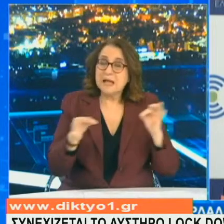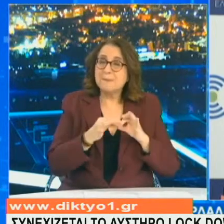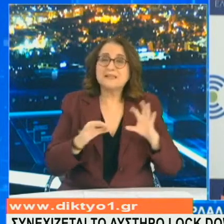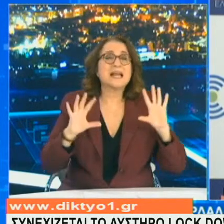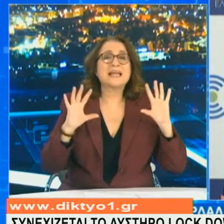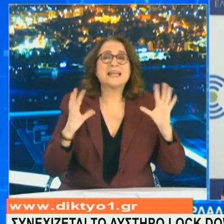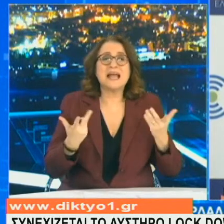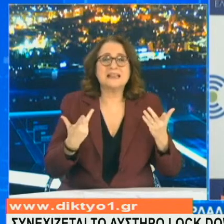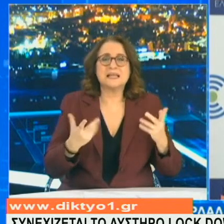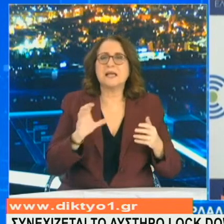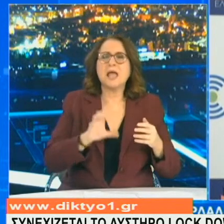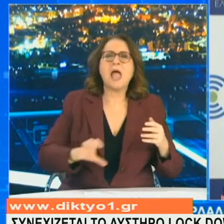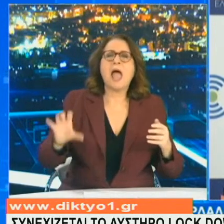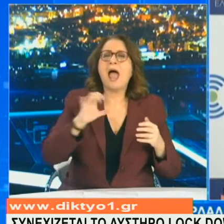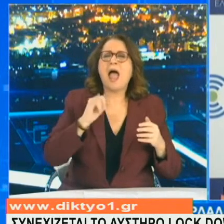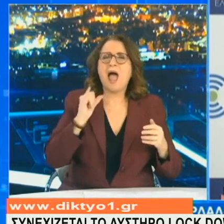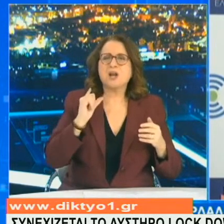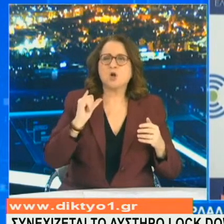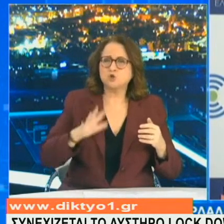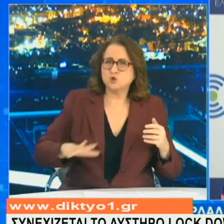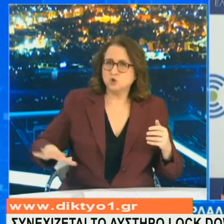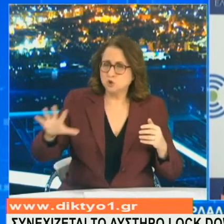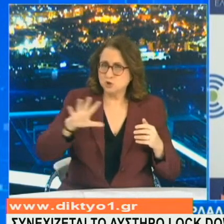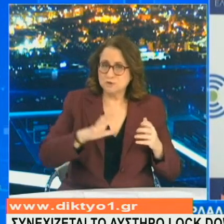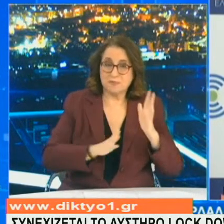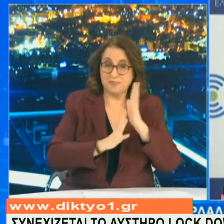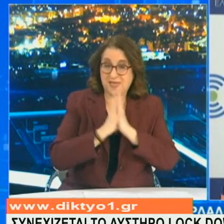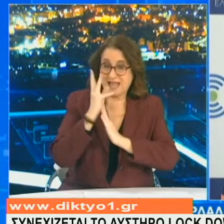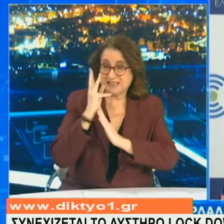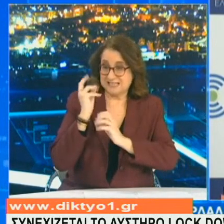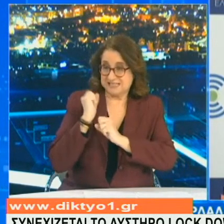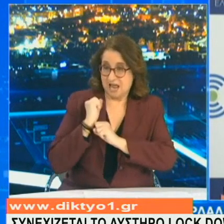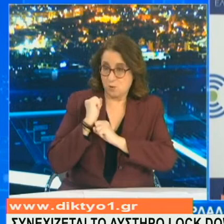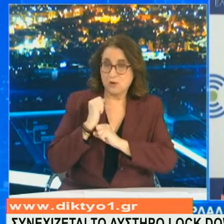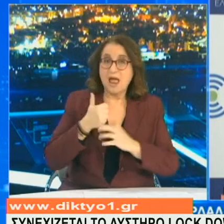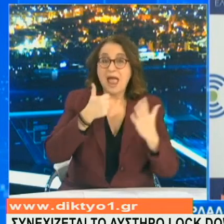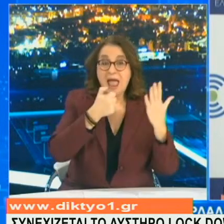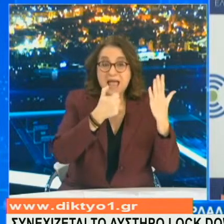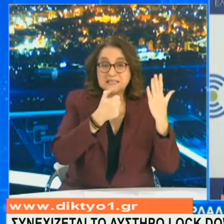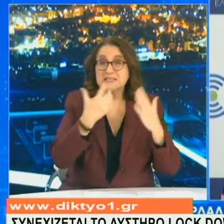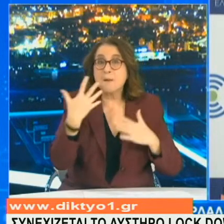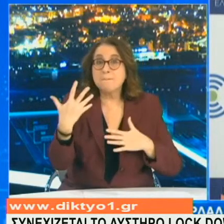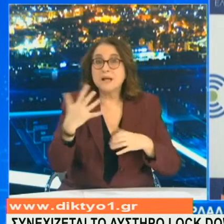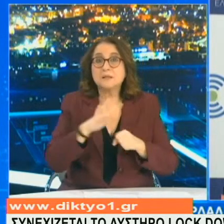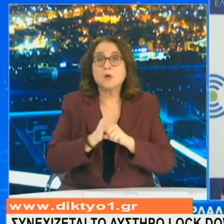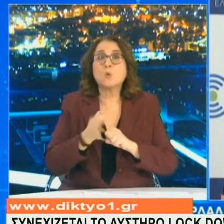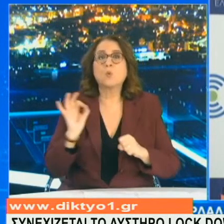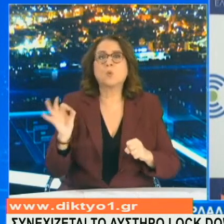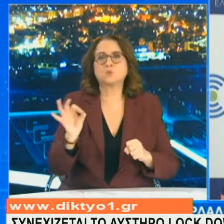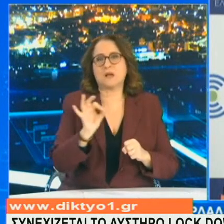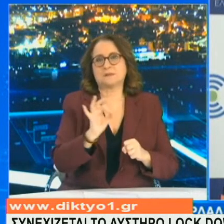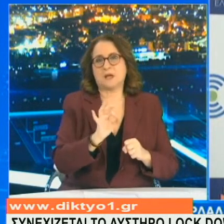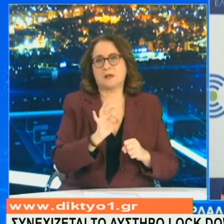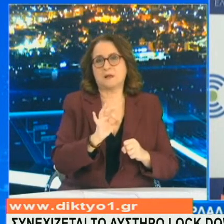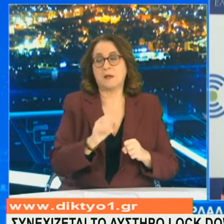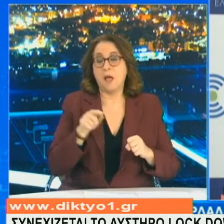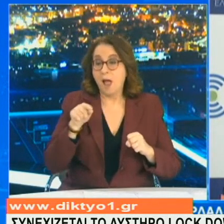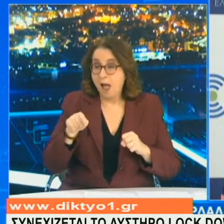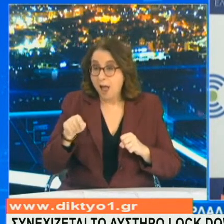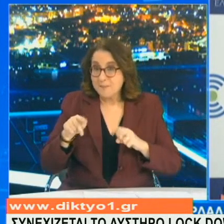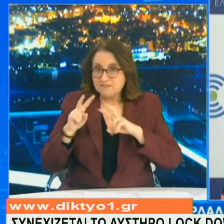την Περιφερειακή Ενότητα Αργολίδας, στις 13 Ιανουαρίου η περιοχή είχε 65 ενεργά κρούσματα, από την Ιχνηλάτιση των